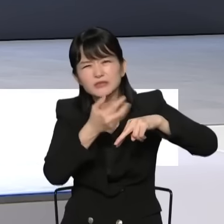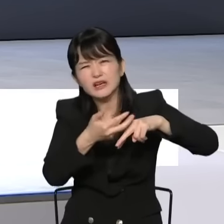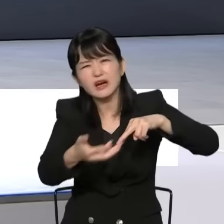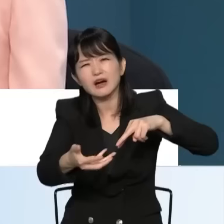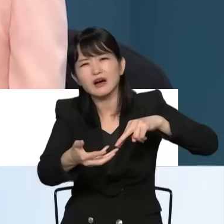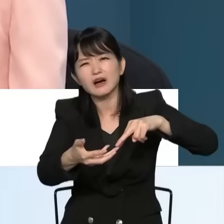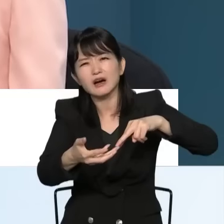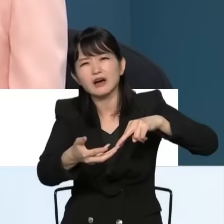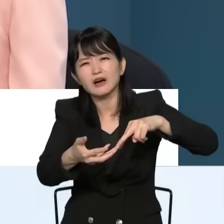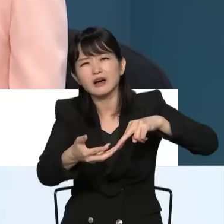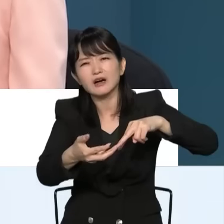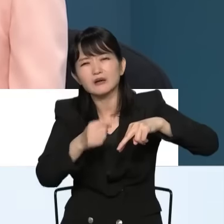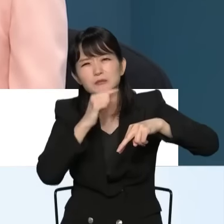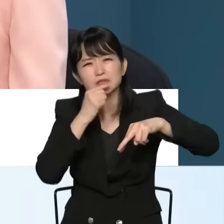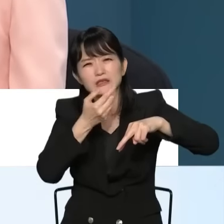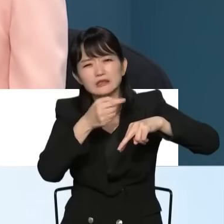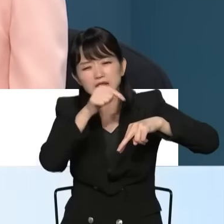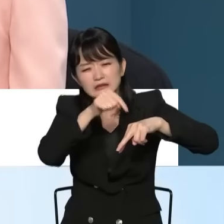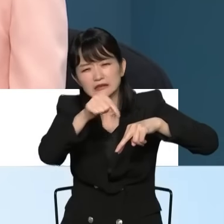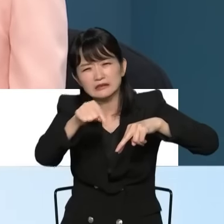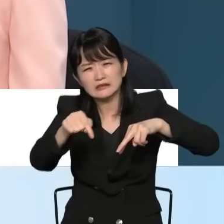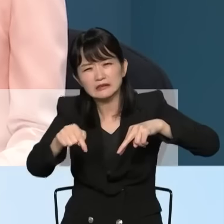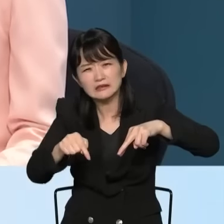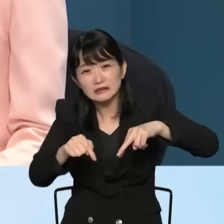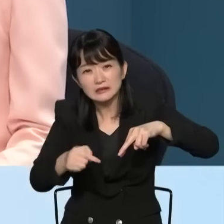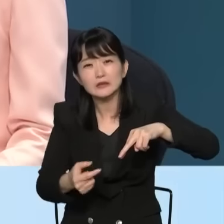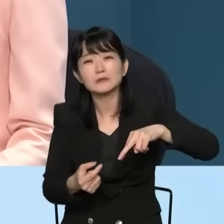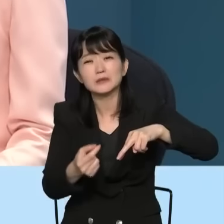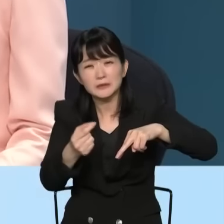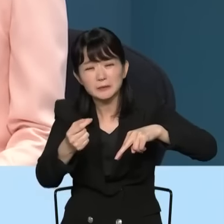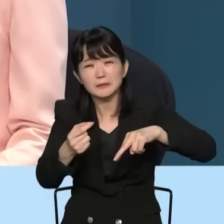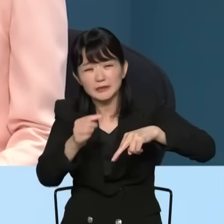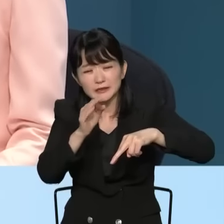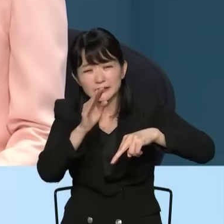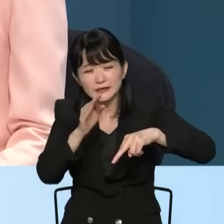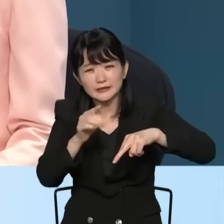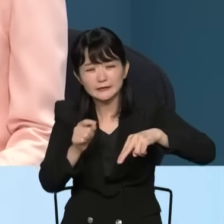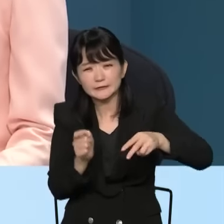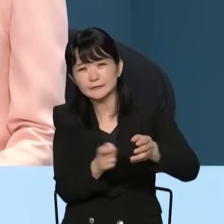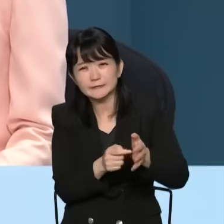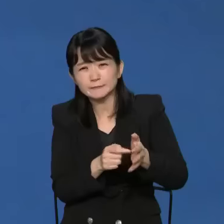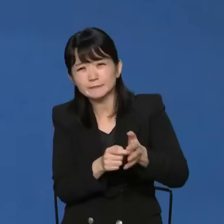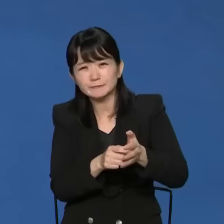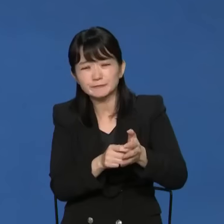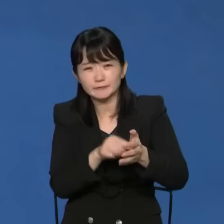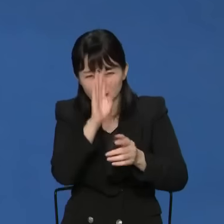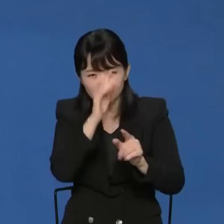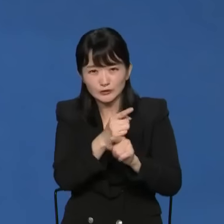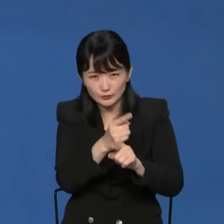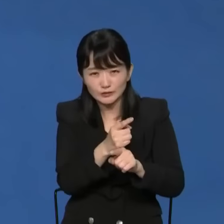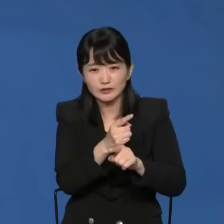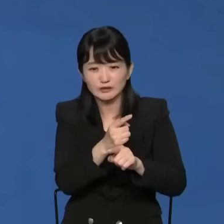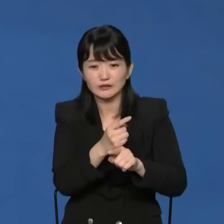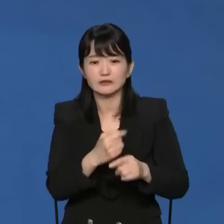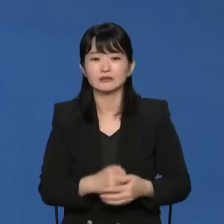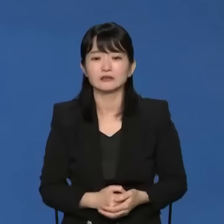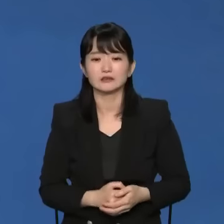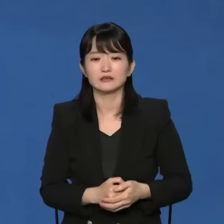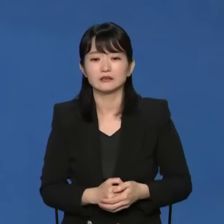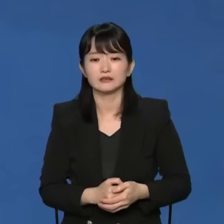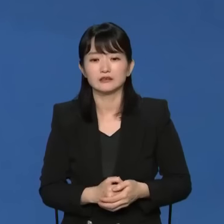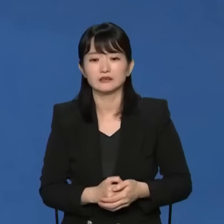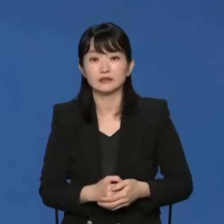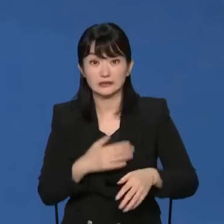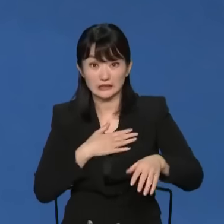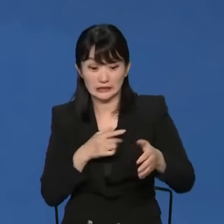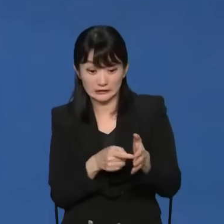찔려서? 네, 피를 뚝뚝뚝 떨어뜨리고 와서 빨리 처치를 하고 중간에? 네, 그리고 이제 중간에 제가